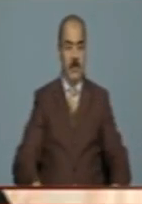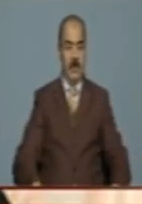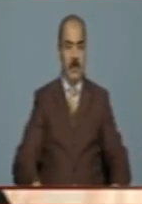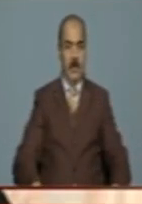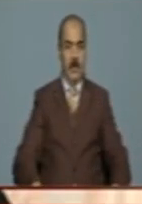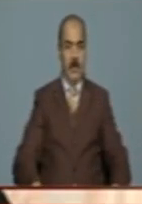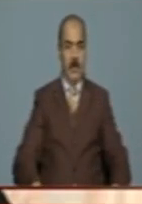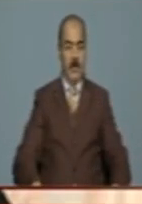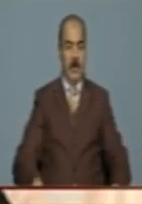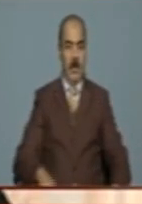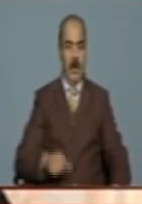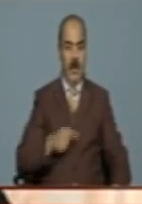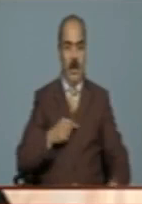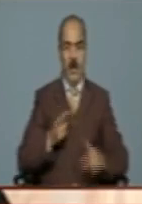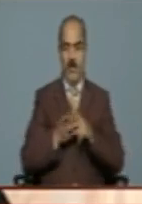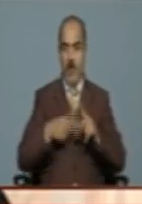قال الشعب كلمته